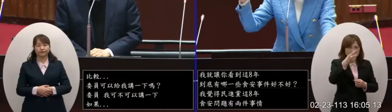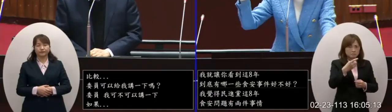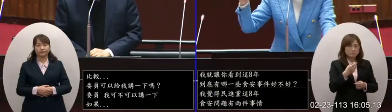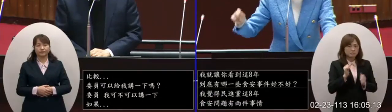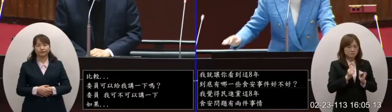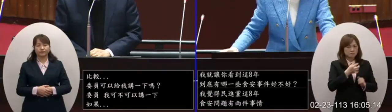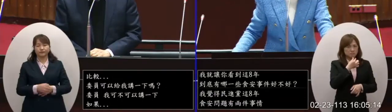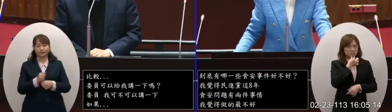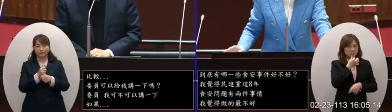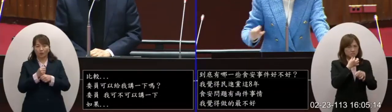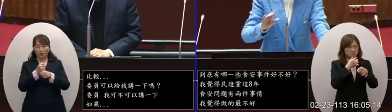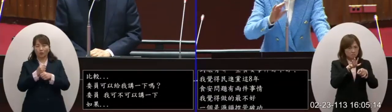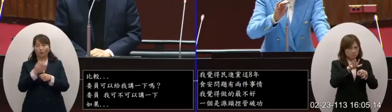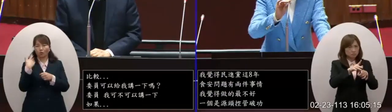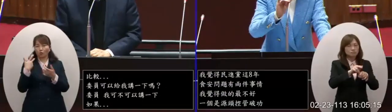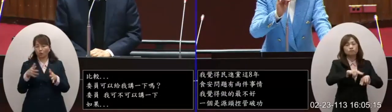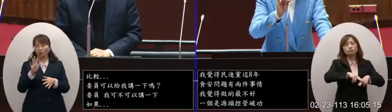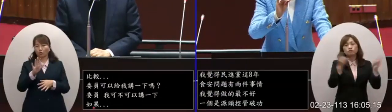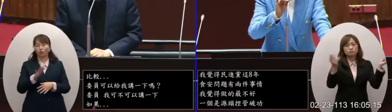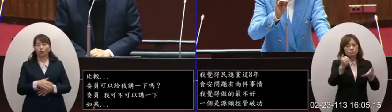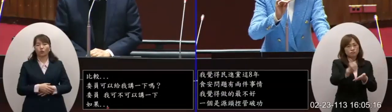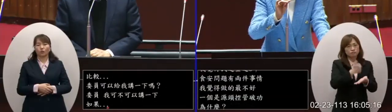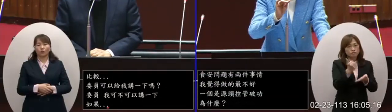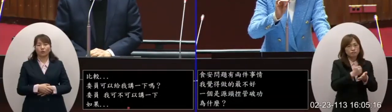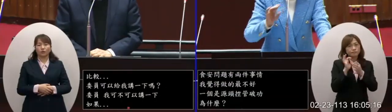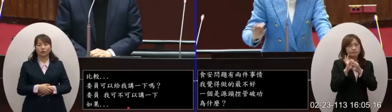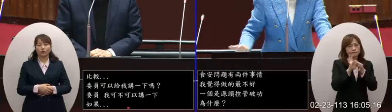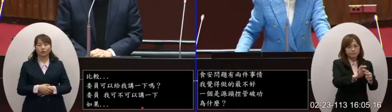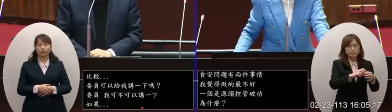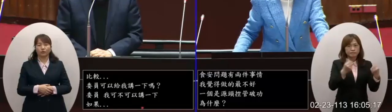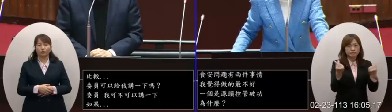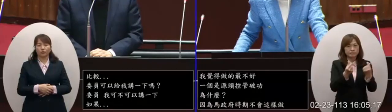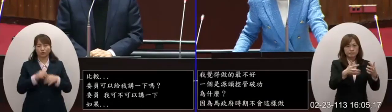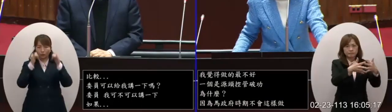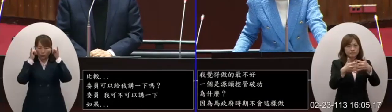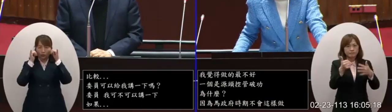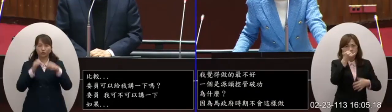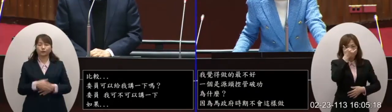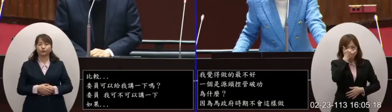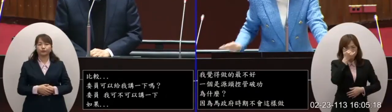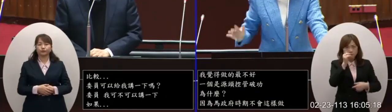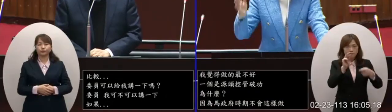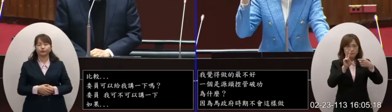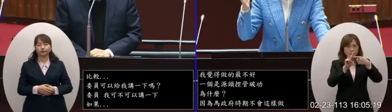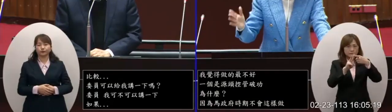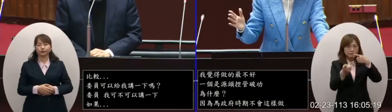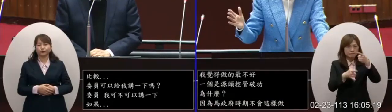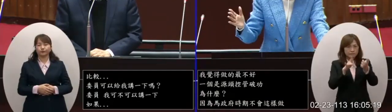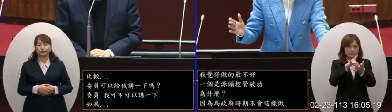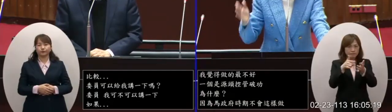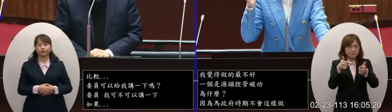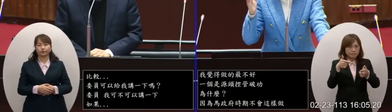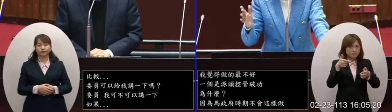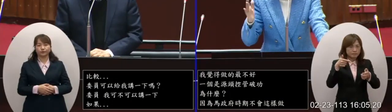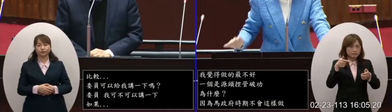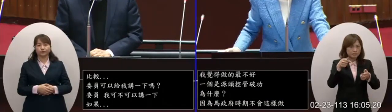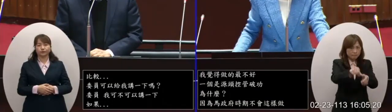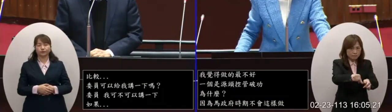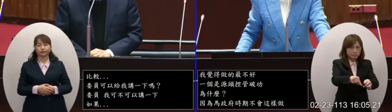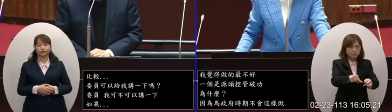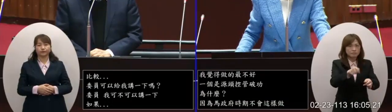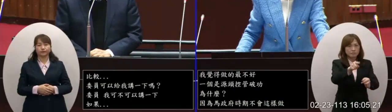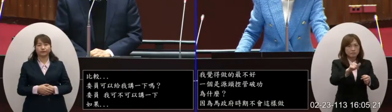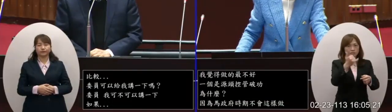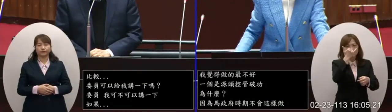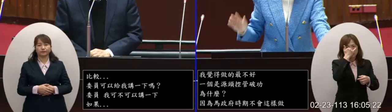进来。第一个是什么？ 也有， 我们就是美猪，还有来季的美猪直接进口进来。另外一